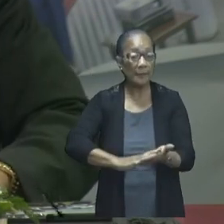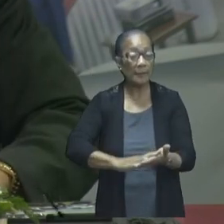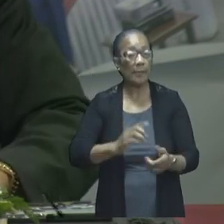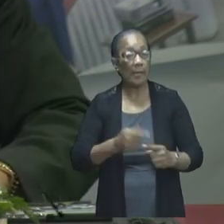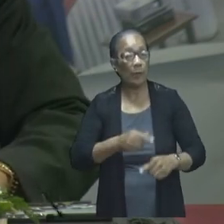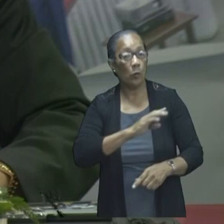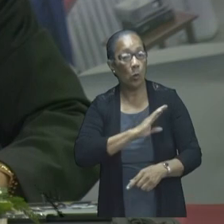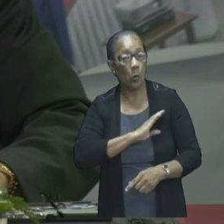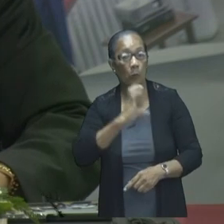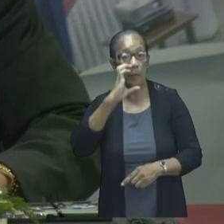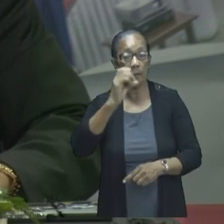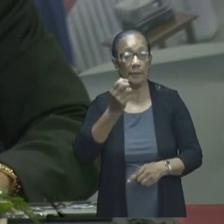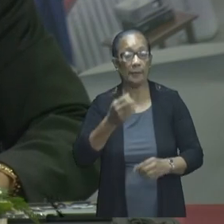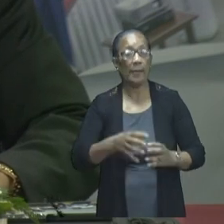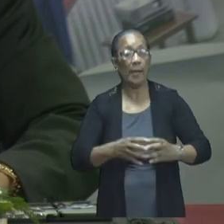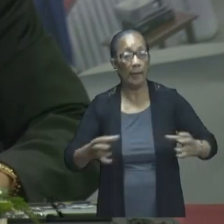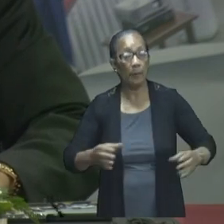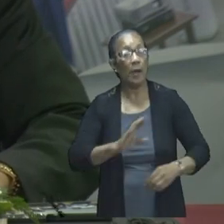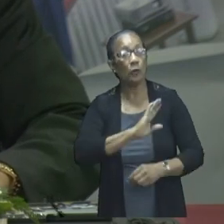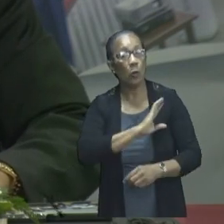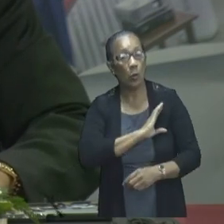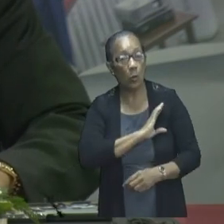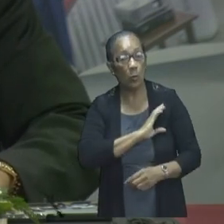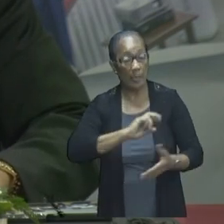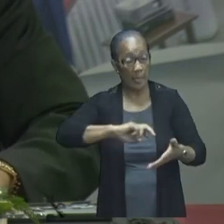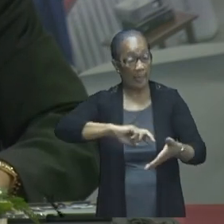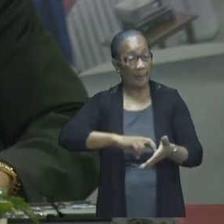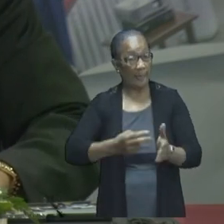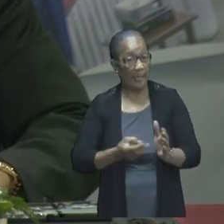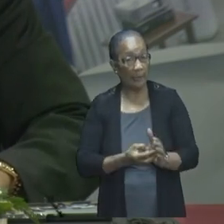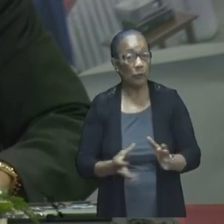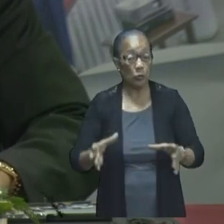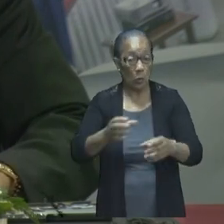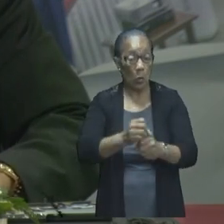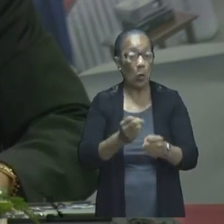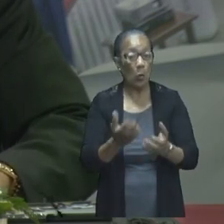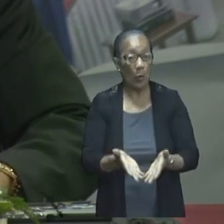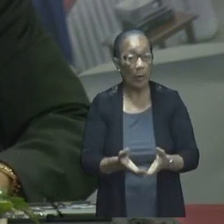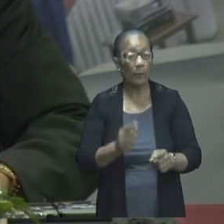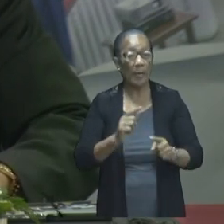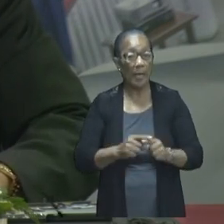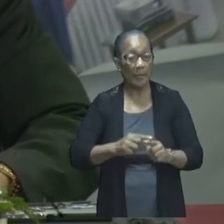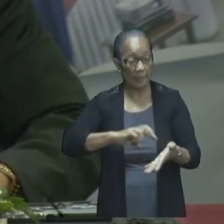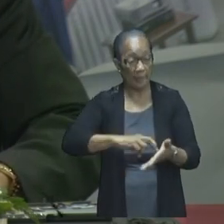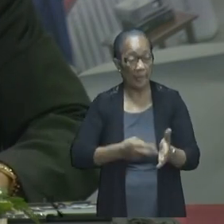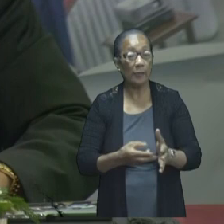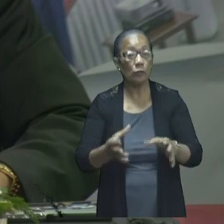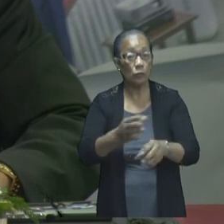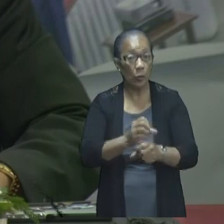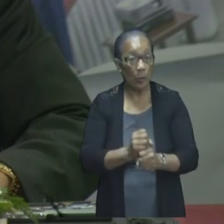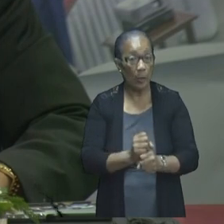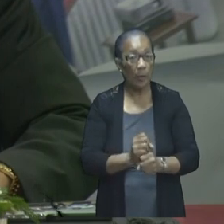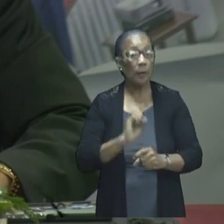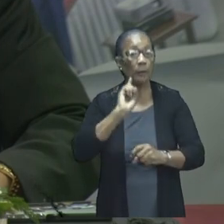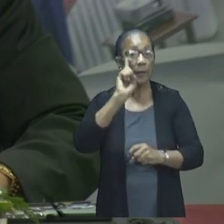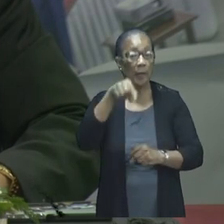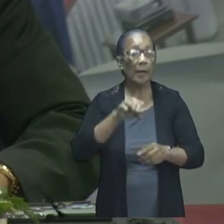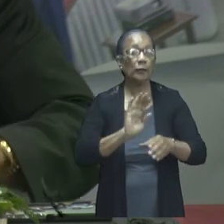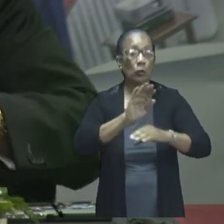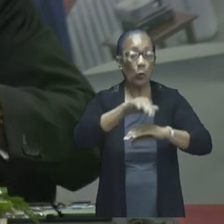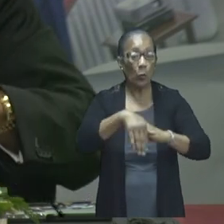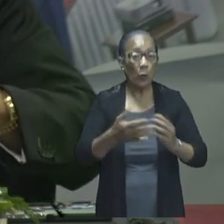centrale bank hebben ook technische bijstand en de technische bijstand heeft te maken met enerzijds